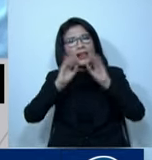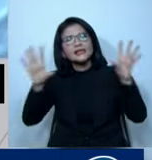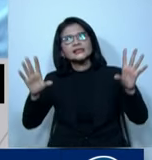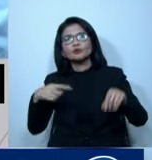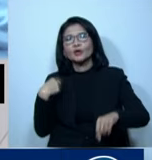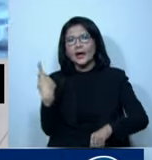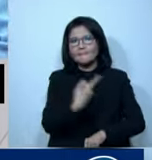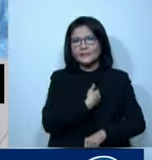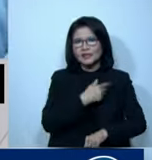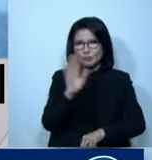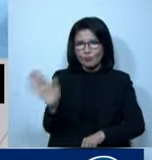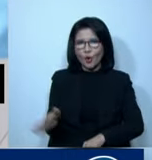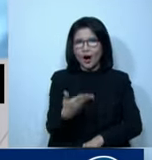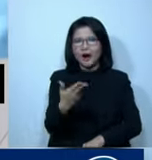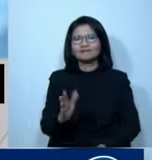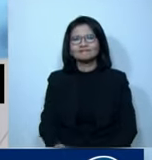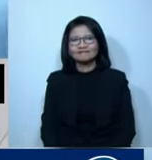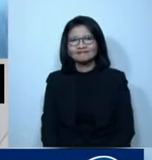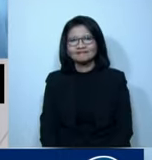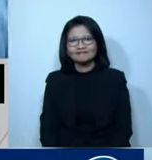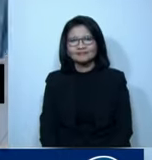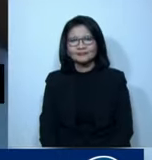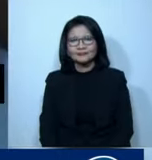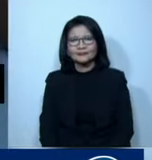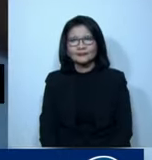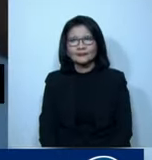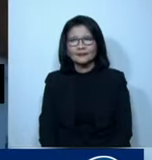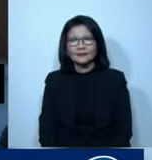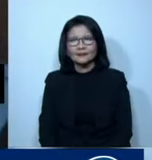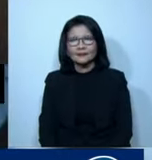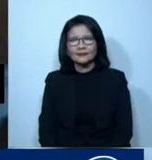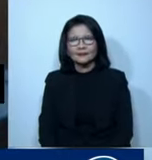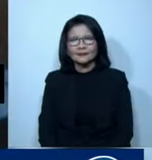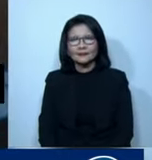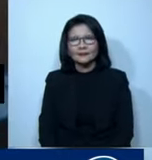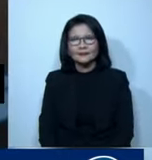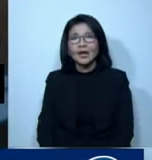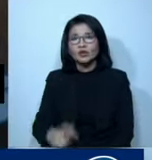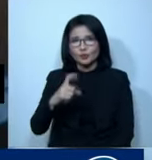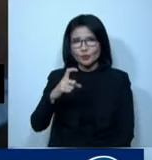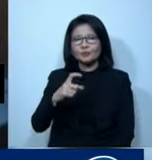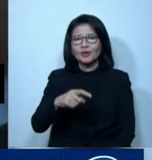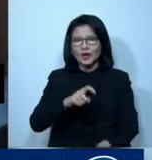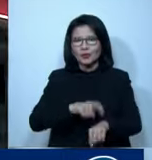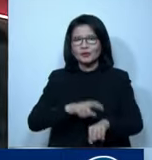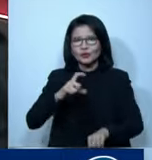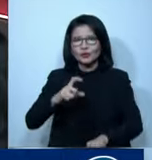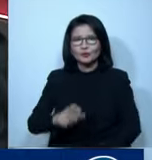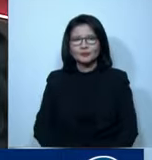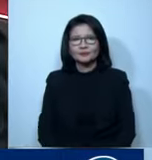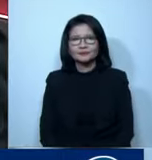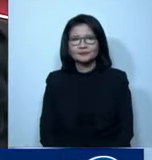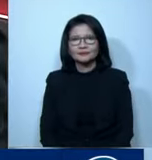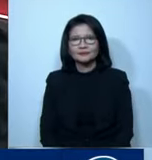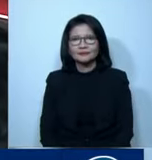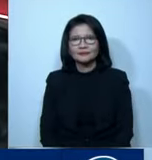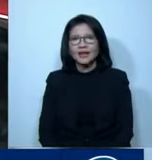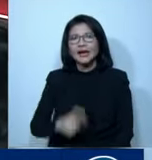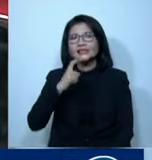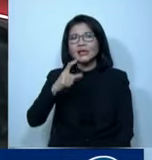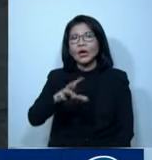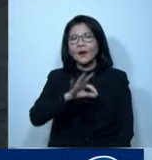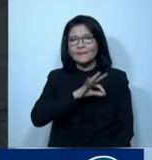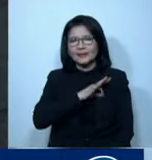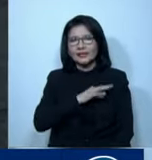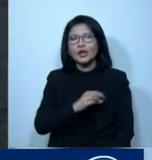kami terima kasih waktunya masih ada Bapak ada yang inahkan baik cukup cukup Oke selanjutnya kam m berikan kesempatan kepada calon